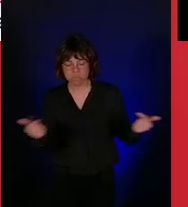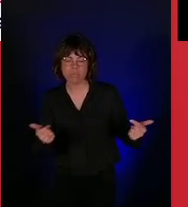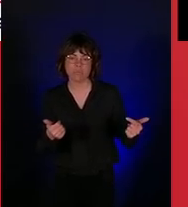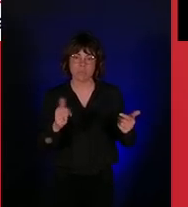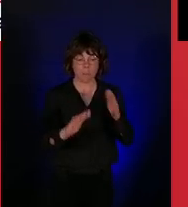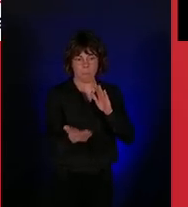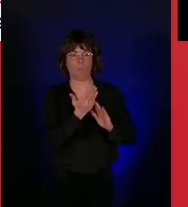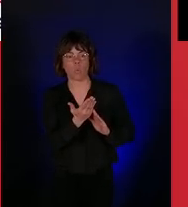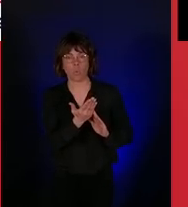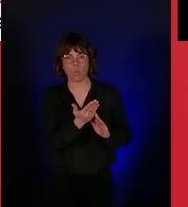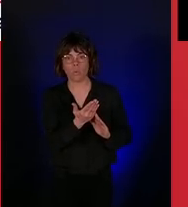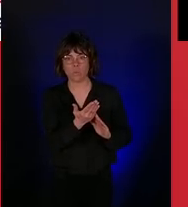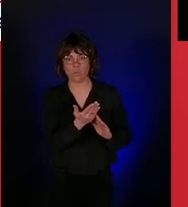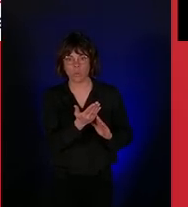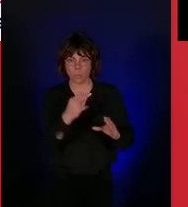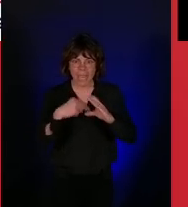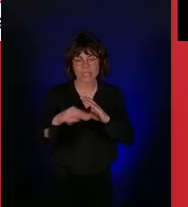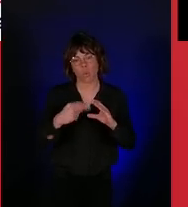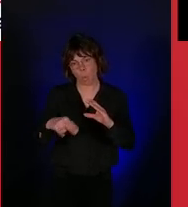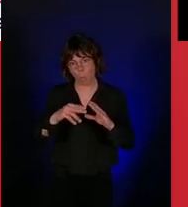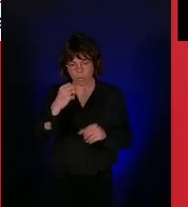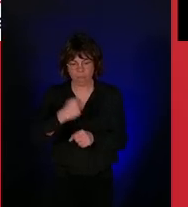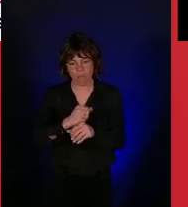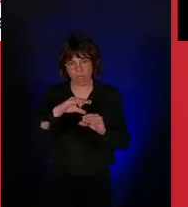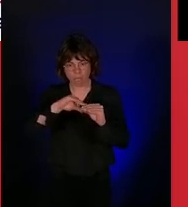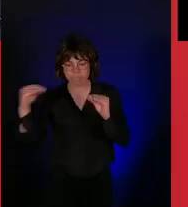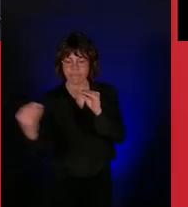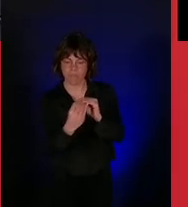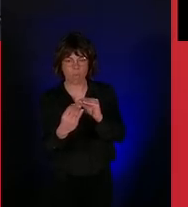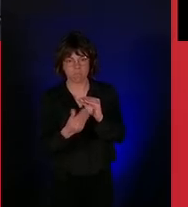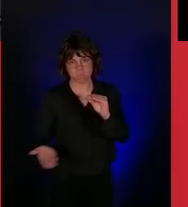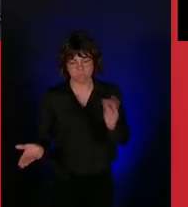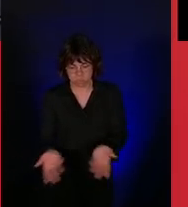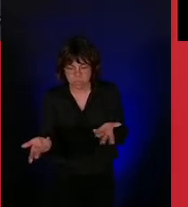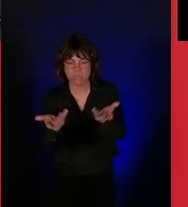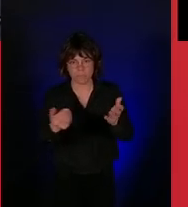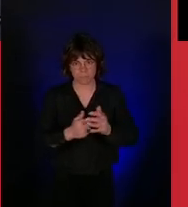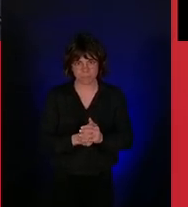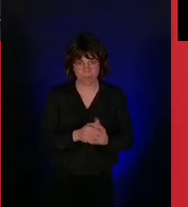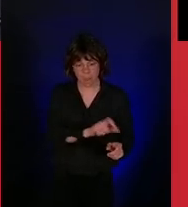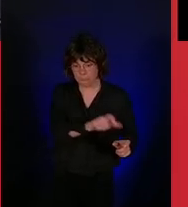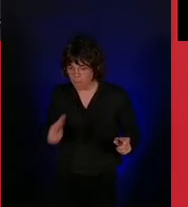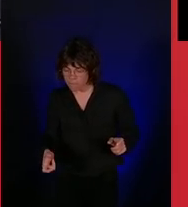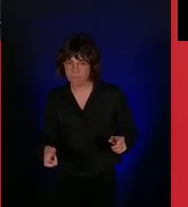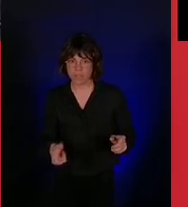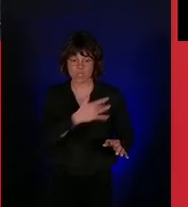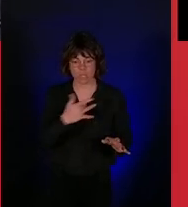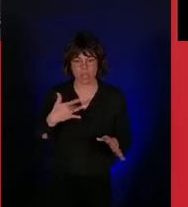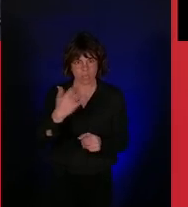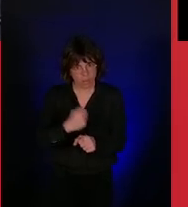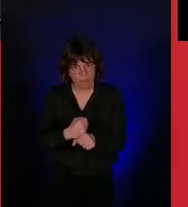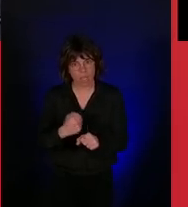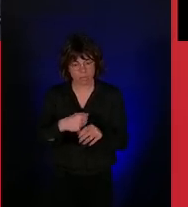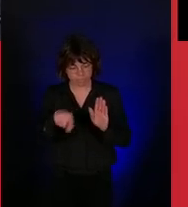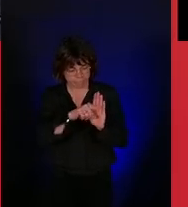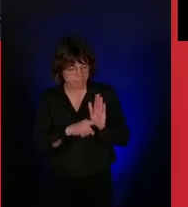extension l'ubérisation et les travailleurs des plateformes. Suit en second la santé au travail et les